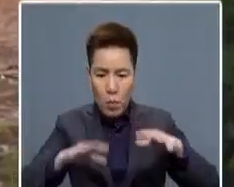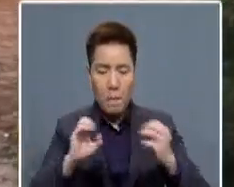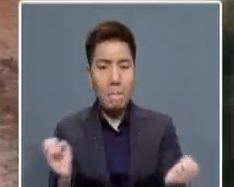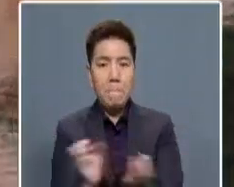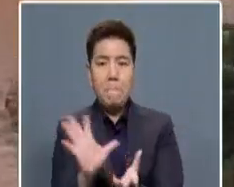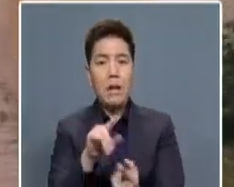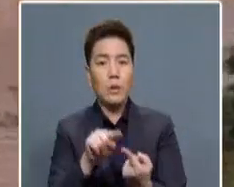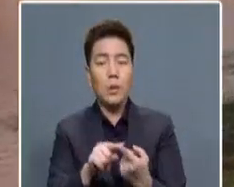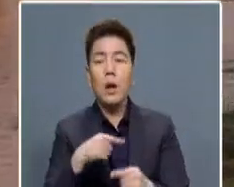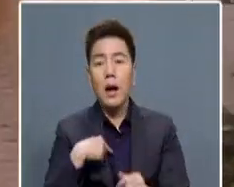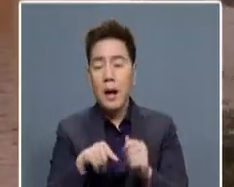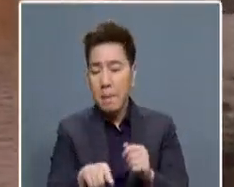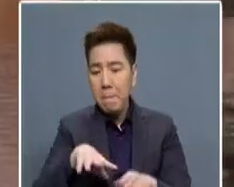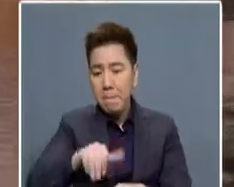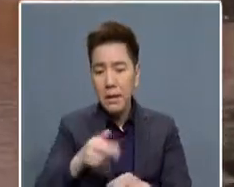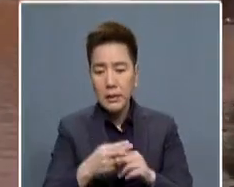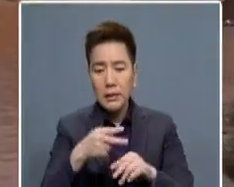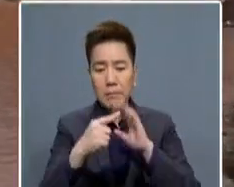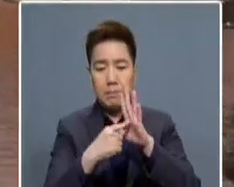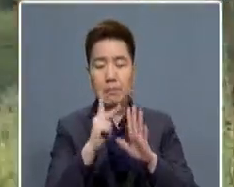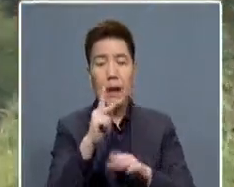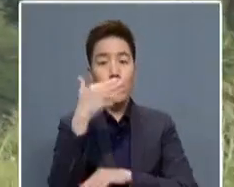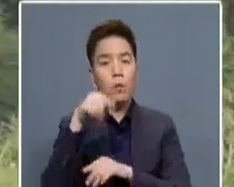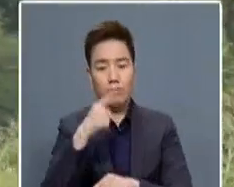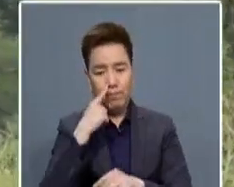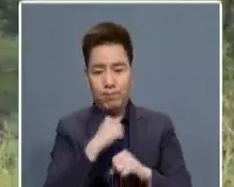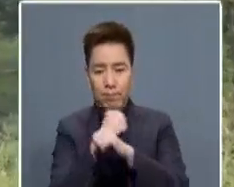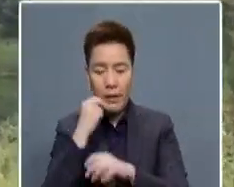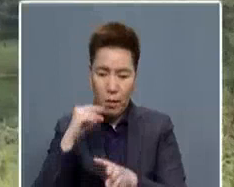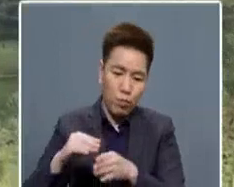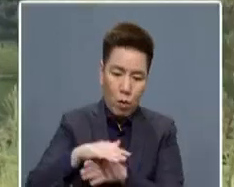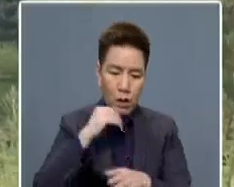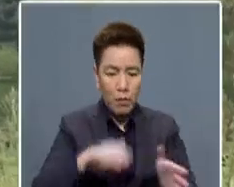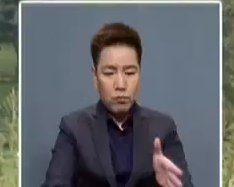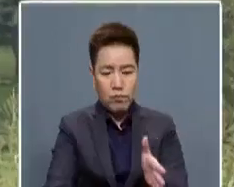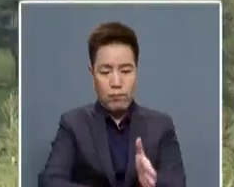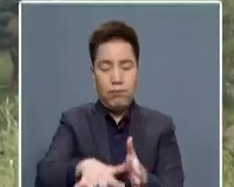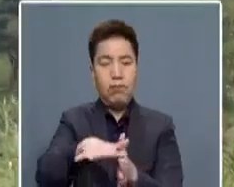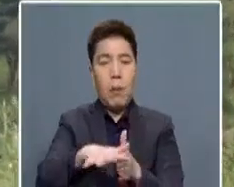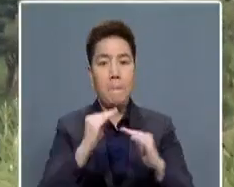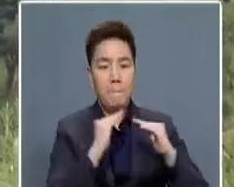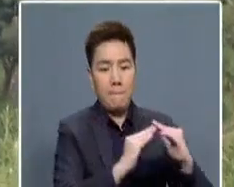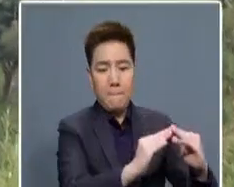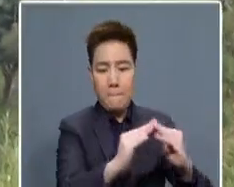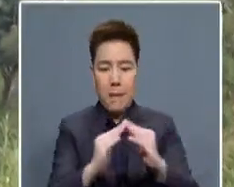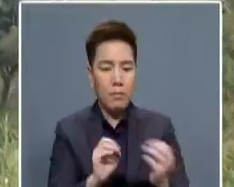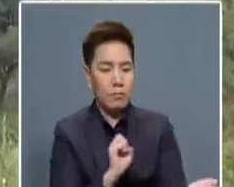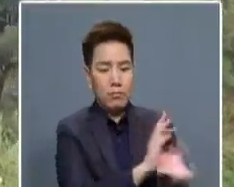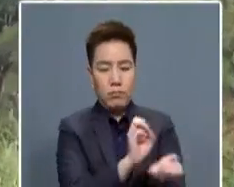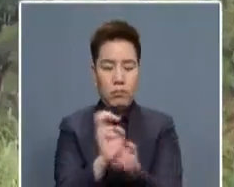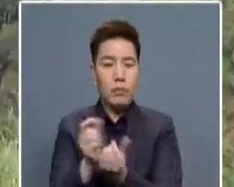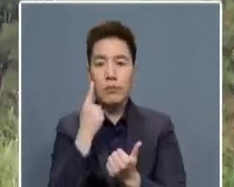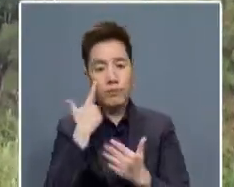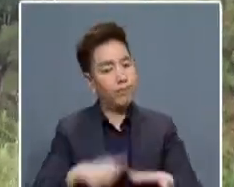ในตัวเมืองปากถุงชัยแต่ว่ามวลน้ำที่ระบายลงมาด้านล่างยังล้นตลิ่งและท่วมบ้านเรือนประชาชนในตำบล